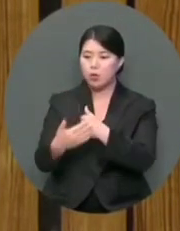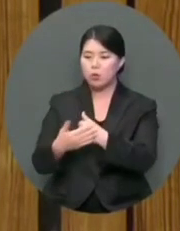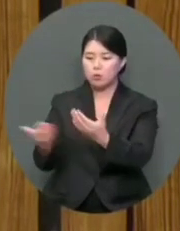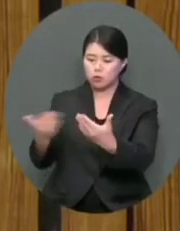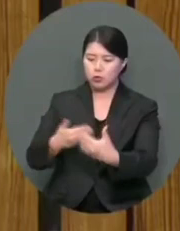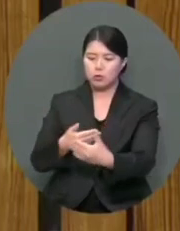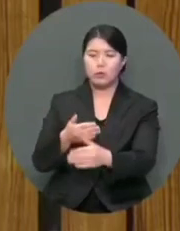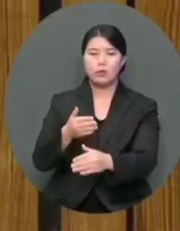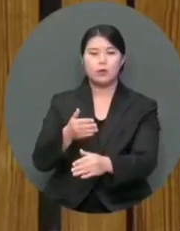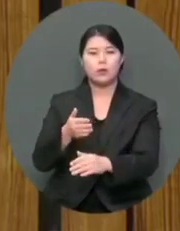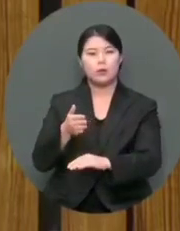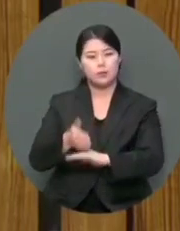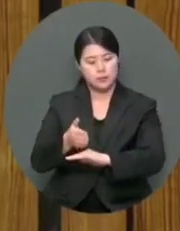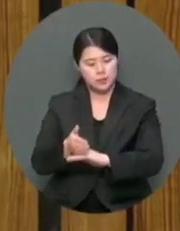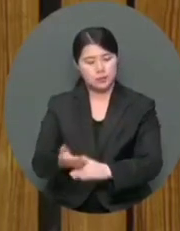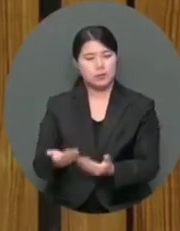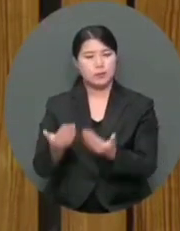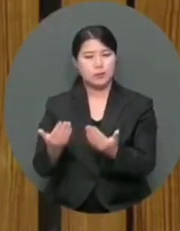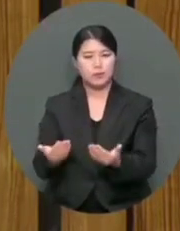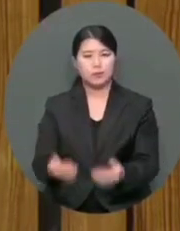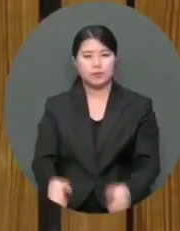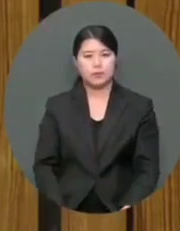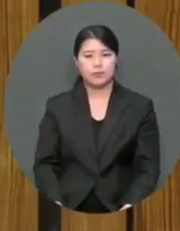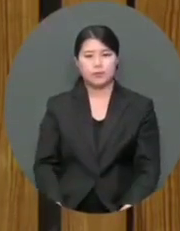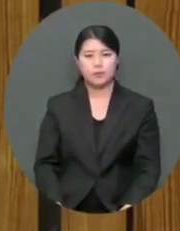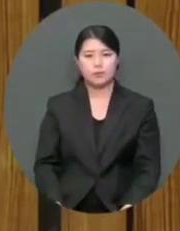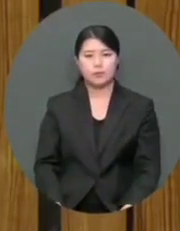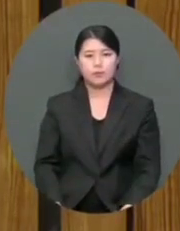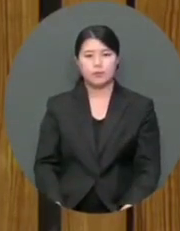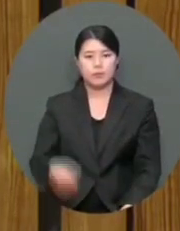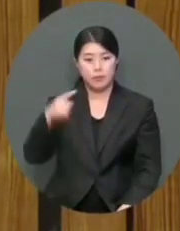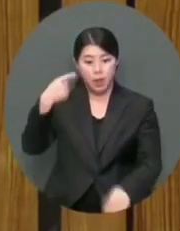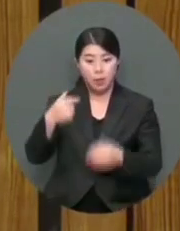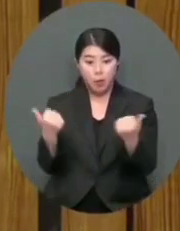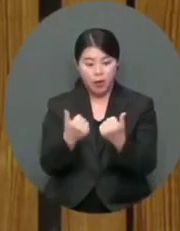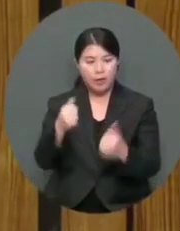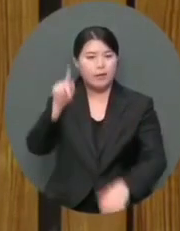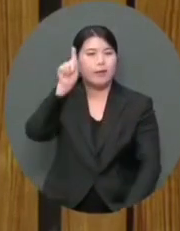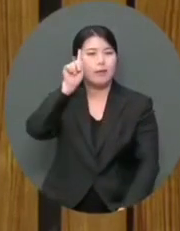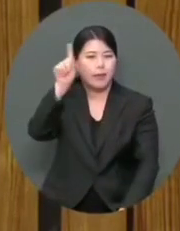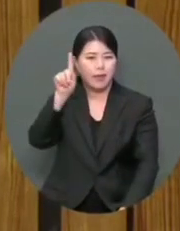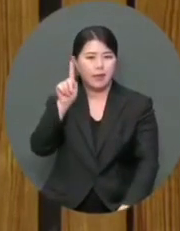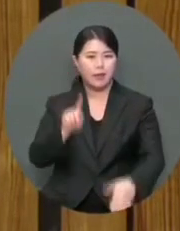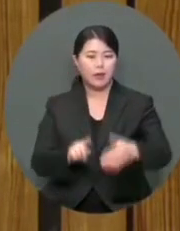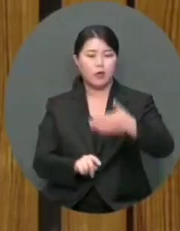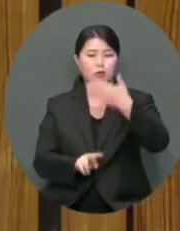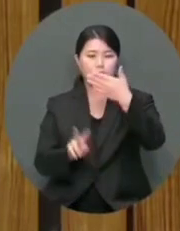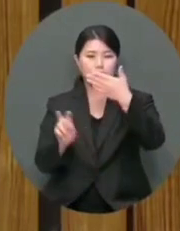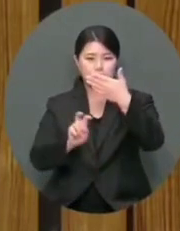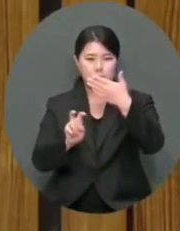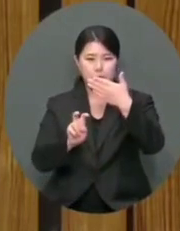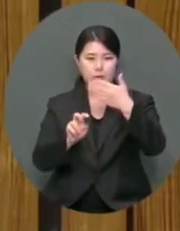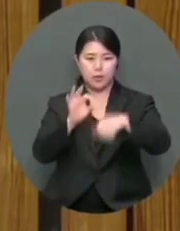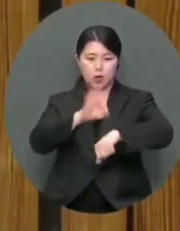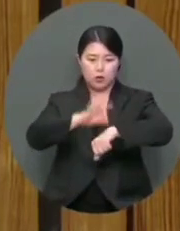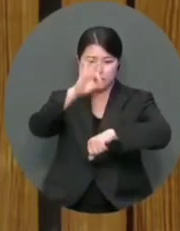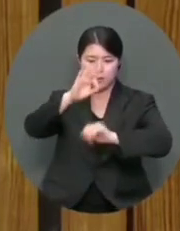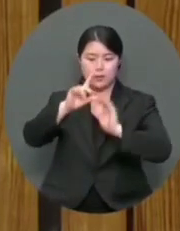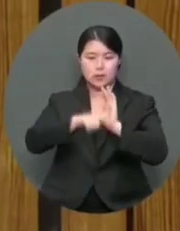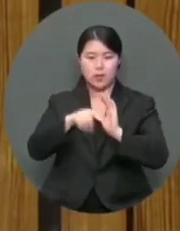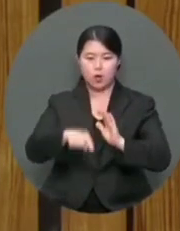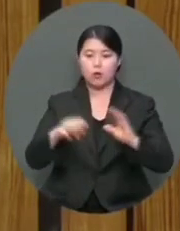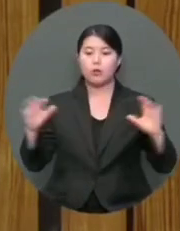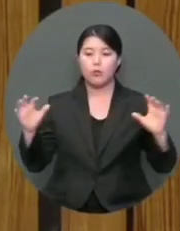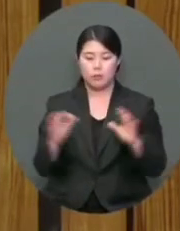것에 대해서 심심한 감사의 말씀을 드립니다. 다음 회의는 내일 9월 21일 오전 10시에 바로 이 장소에서